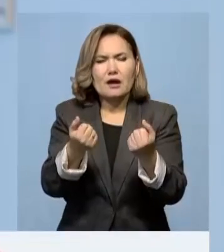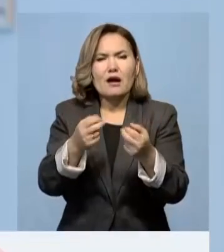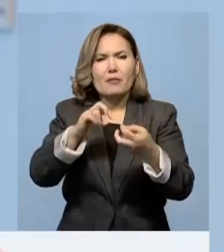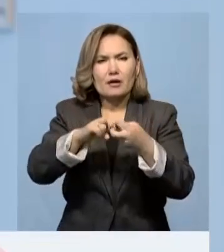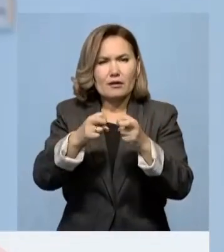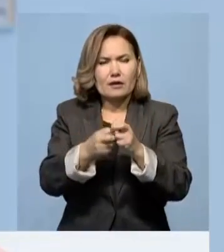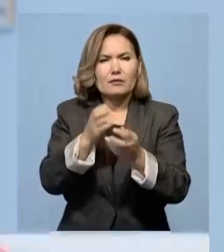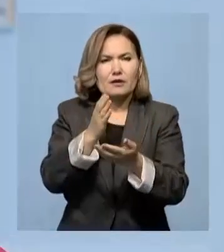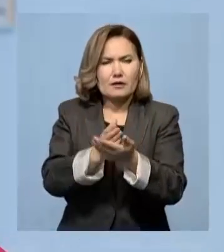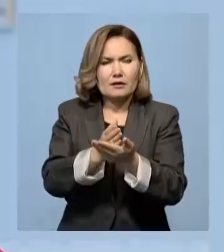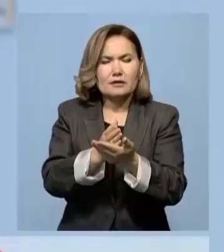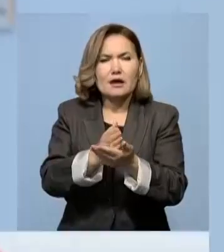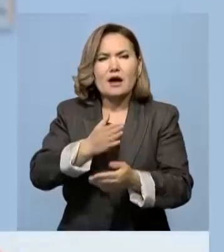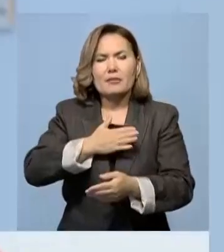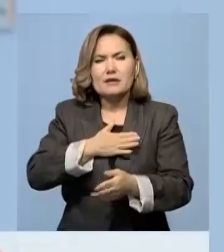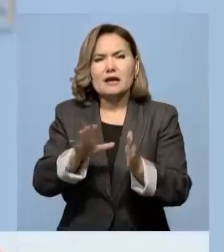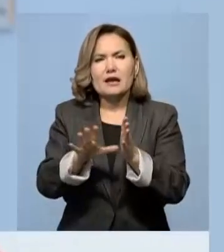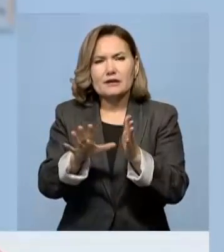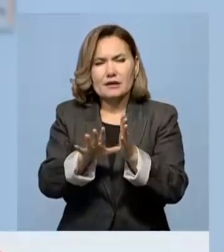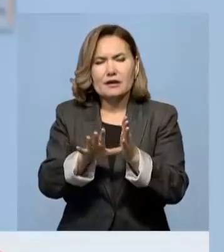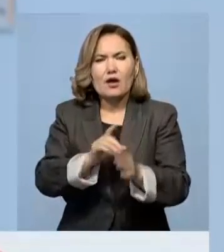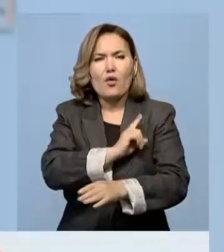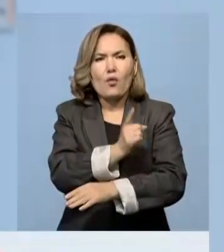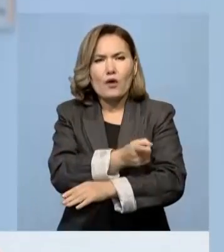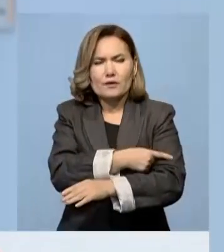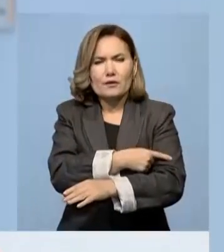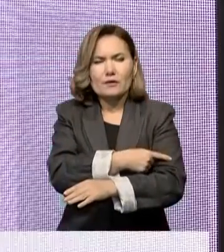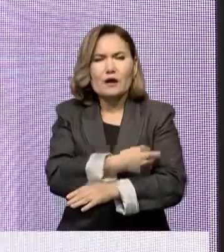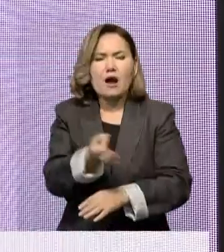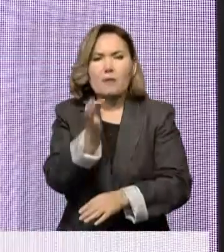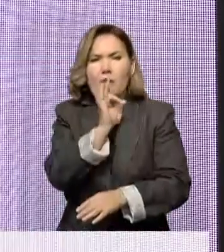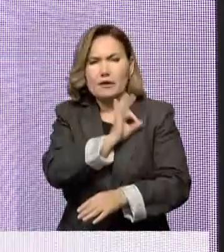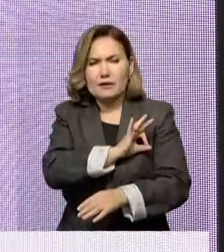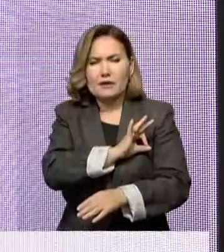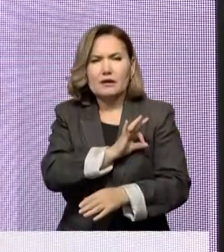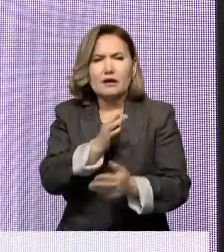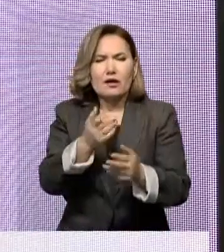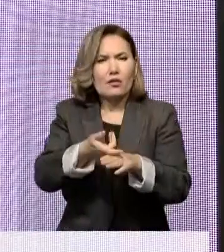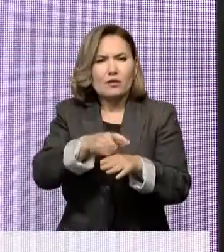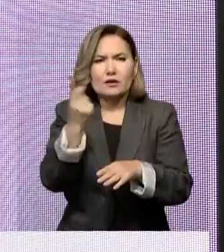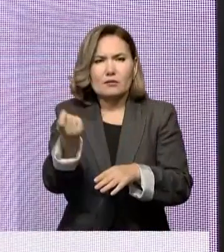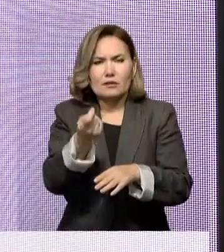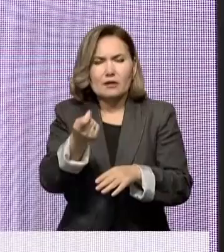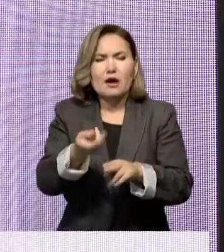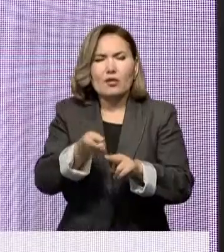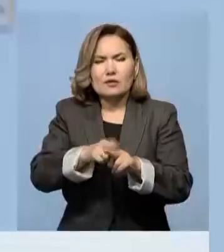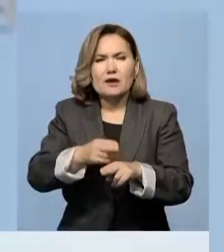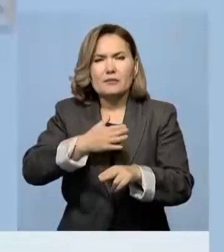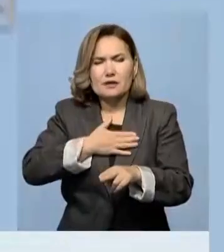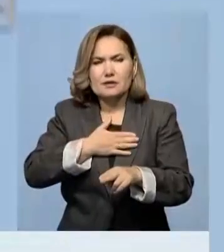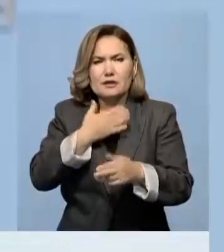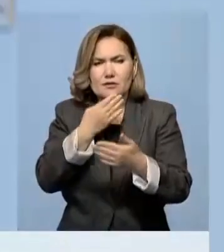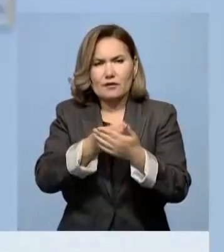Бізде электр энергиясының қуаты пайдалануға берілген өте аз. Міне осындай жағдайлар болмау үшін